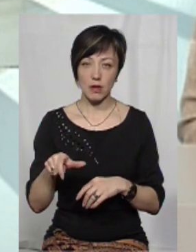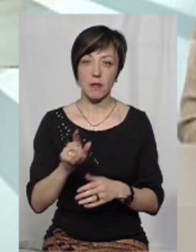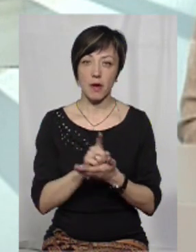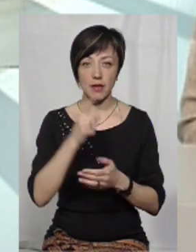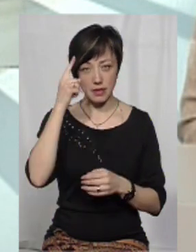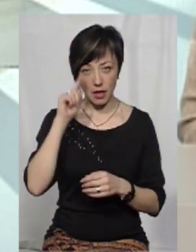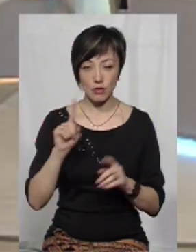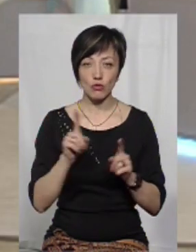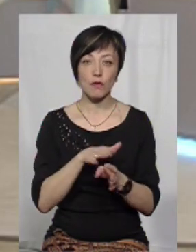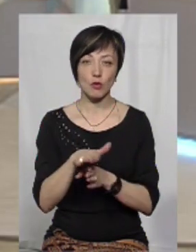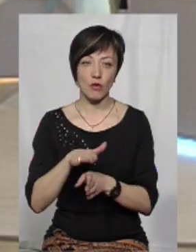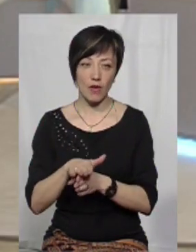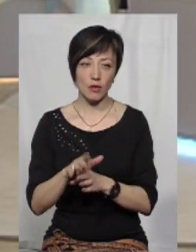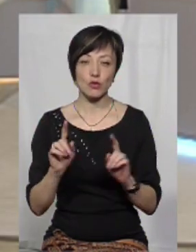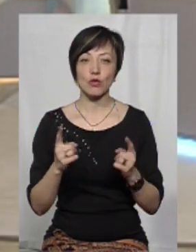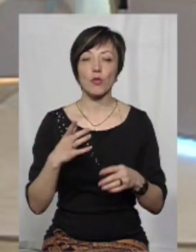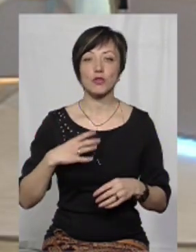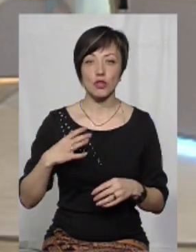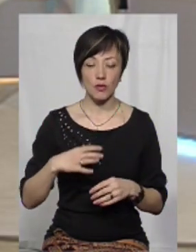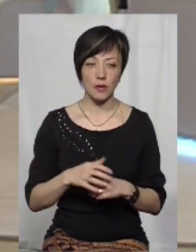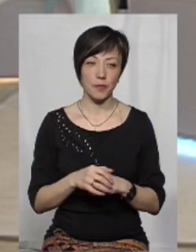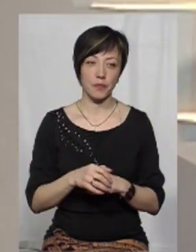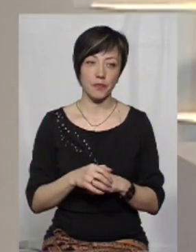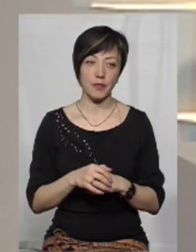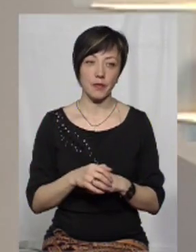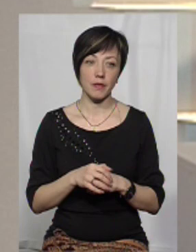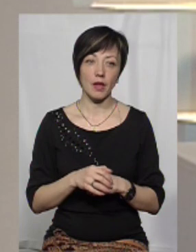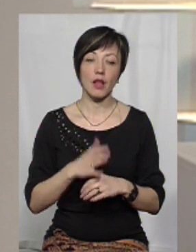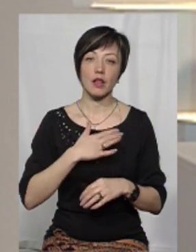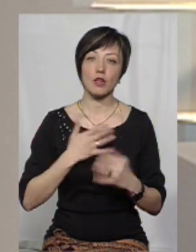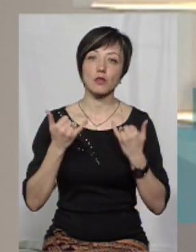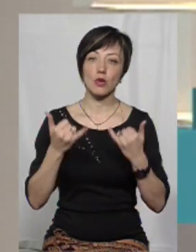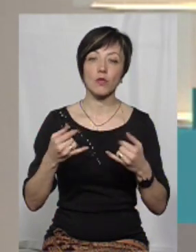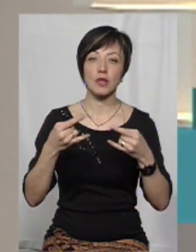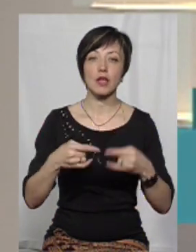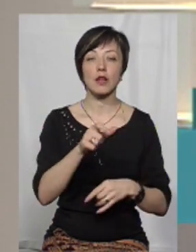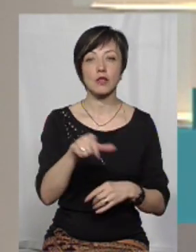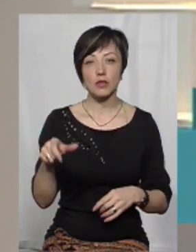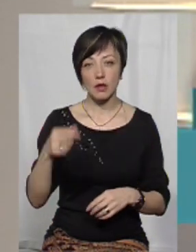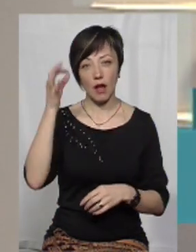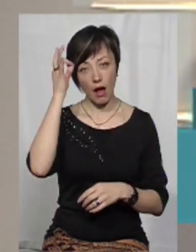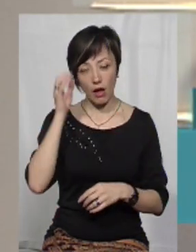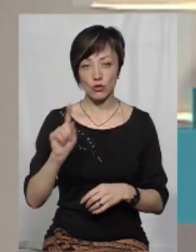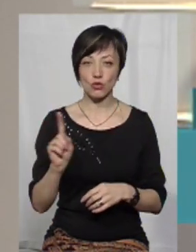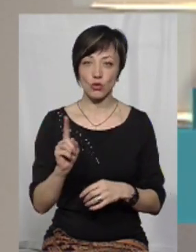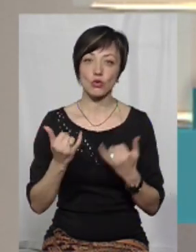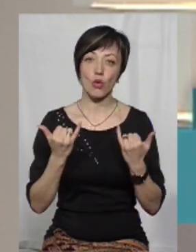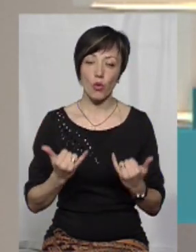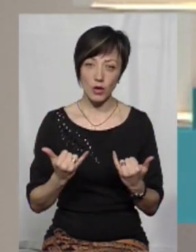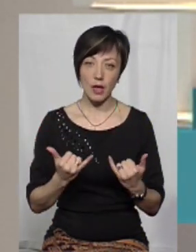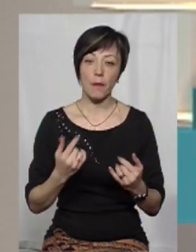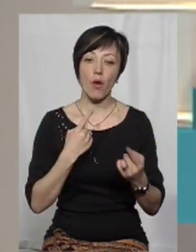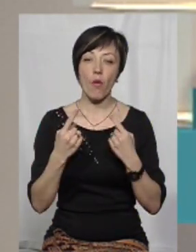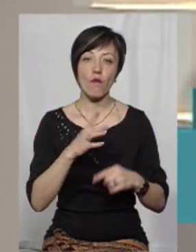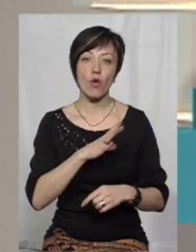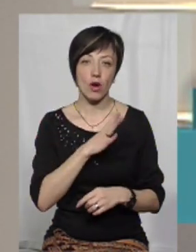громадськість має знати, що відбувається, да, чого очікувати. А нашим шановним глядачам я нагадую, що сьогодні